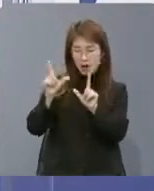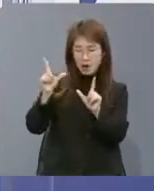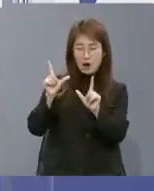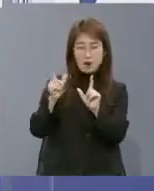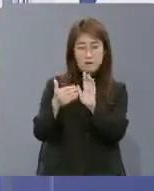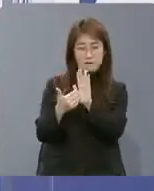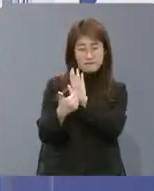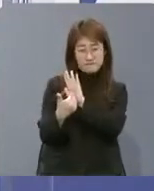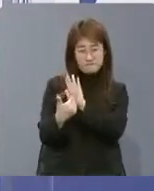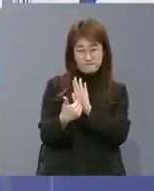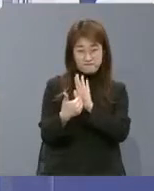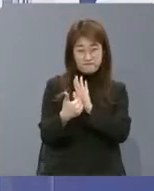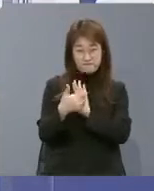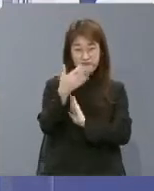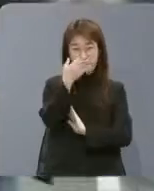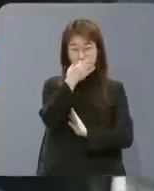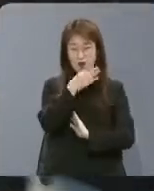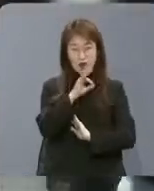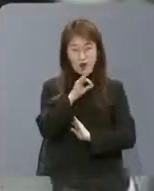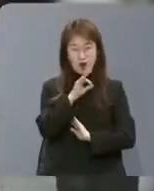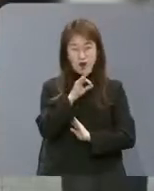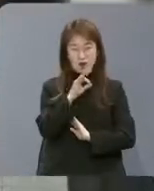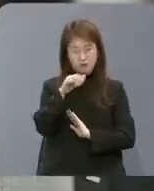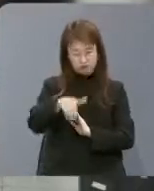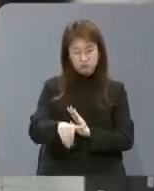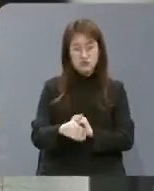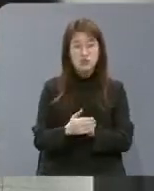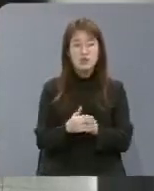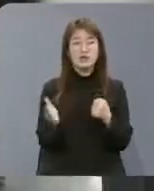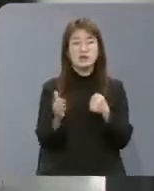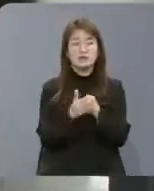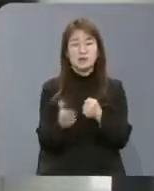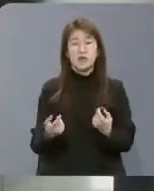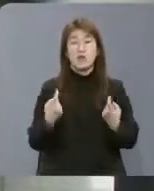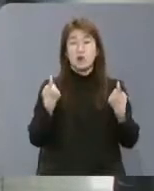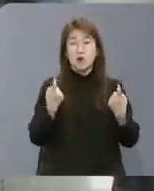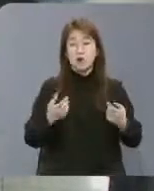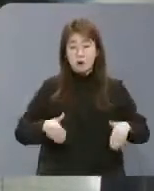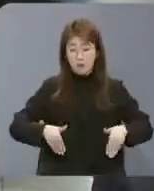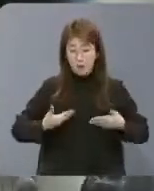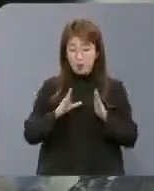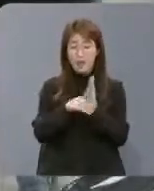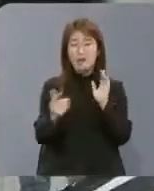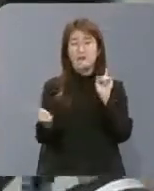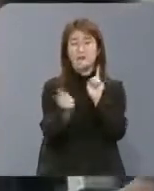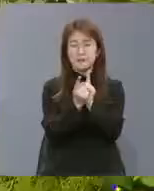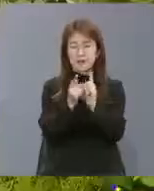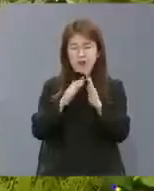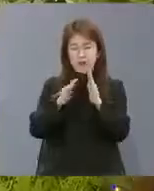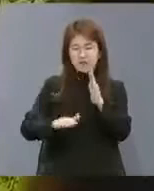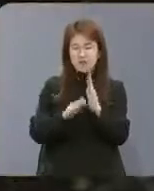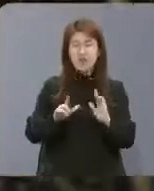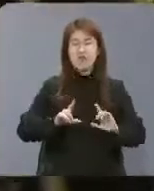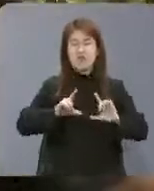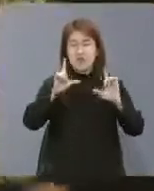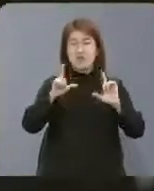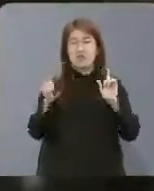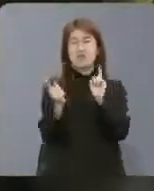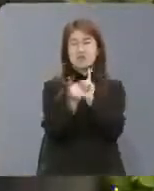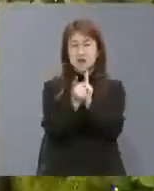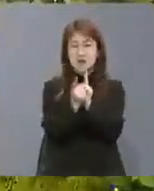그런 역효과가 있어서 봄 관광 성수기에 가정의 달을 맞아 모임도 잦아지기 쉬운